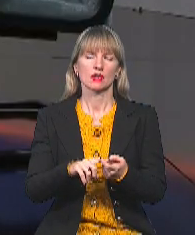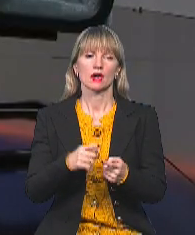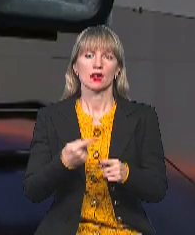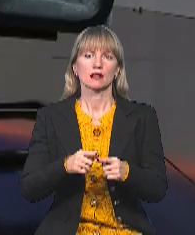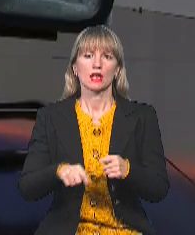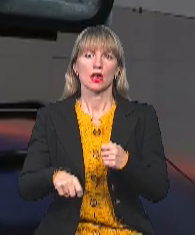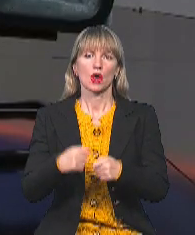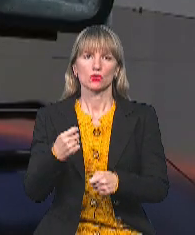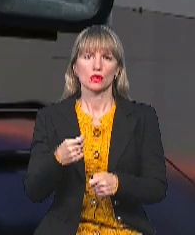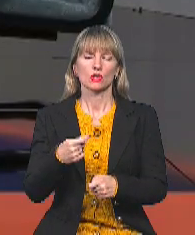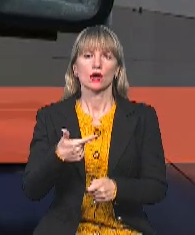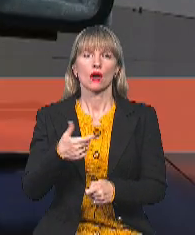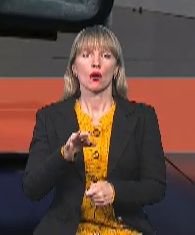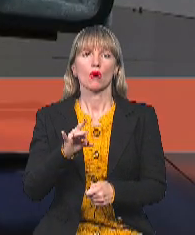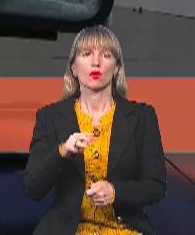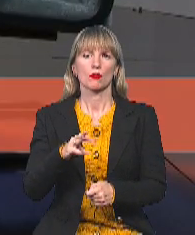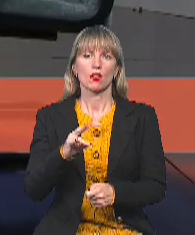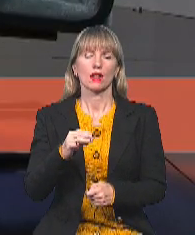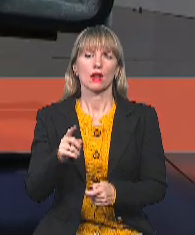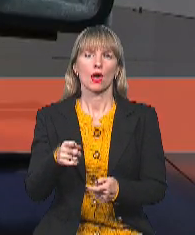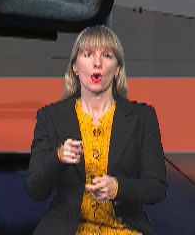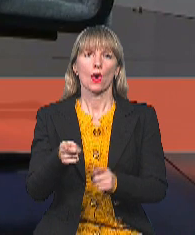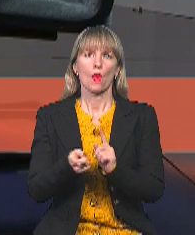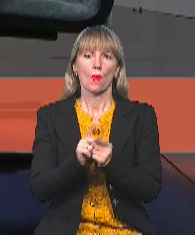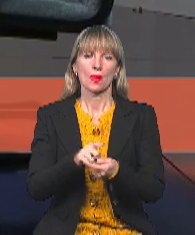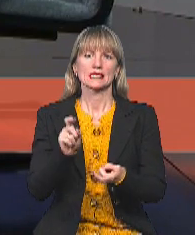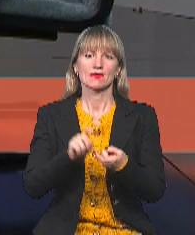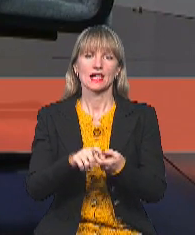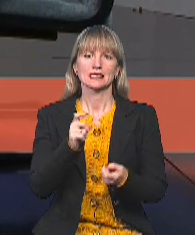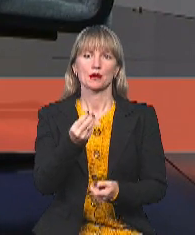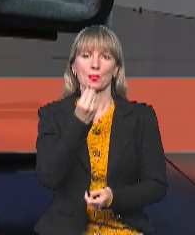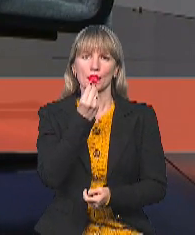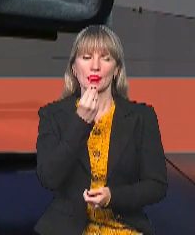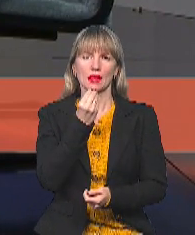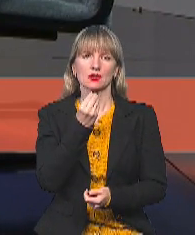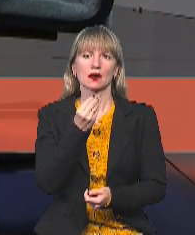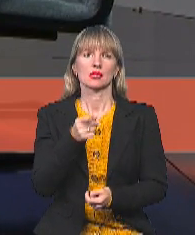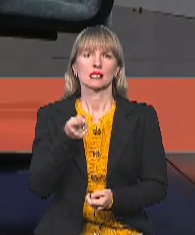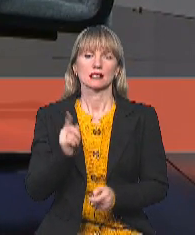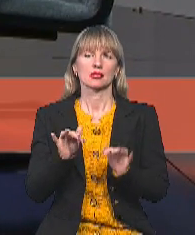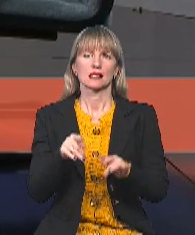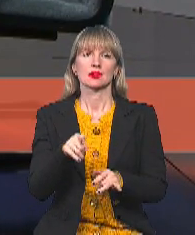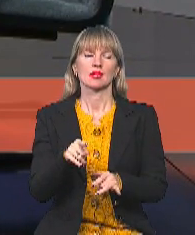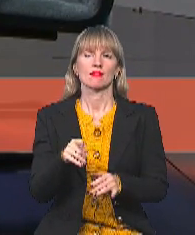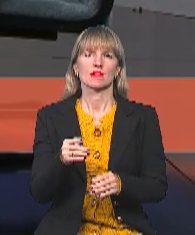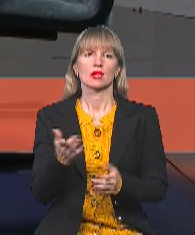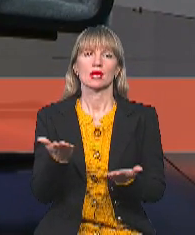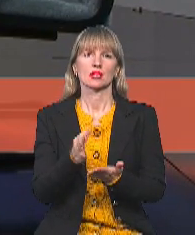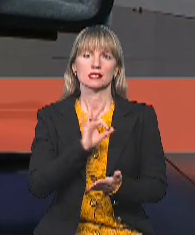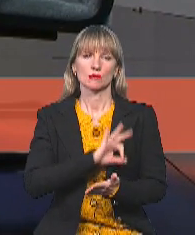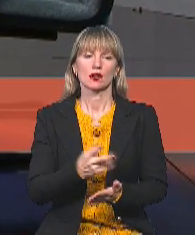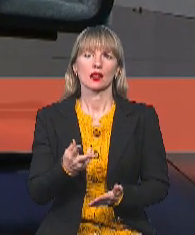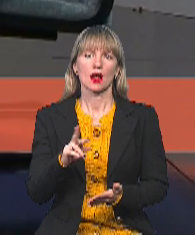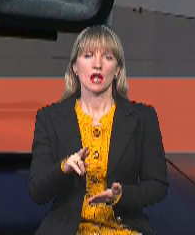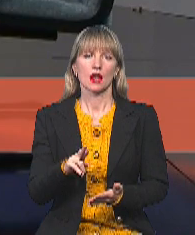нарушения гормонального обмена, которые также связаны с питанием, потому что в питании на самом деле те вещества, которые используются